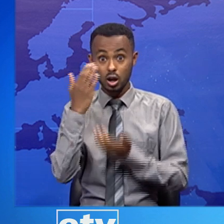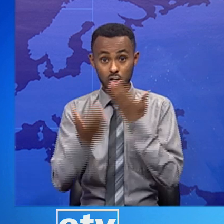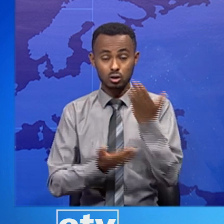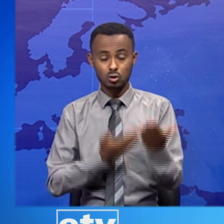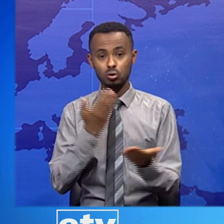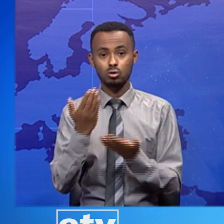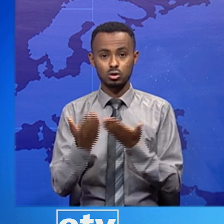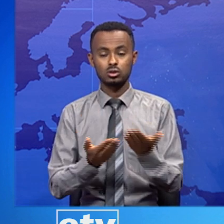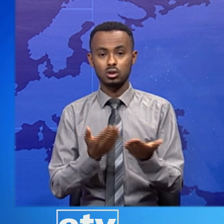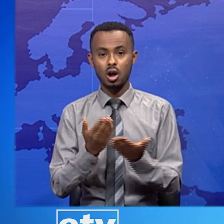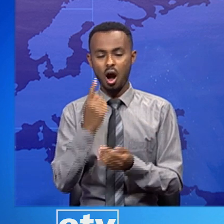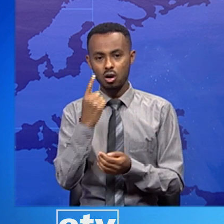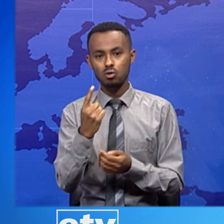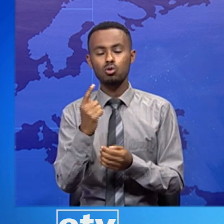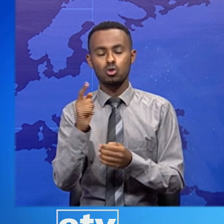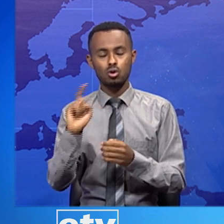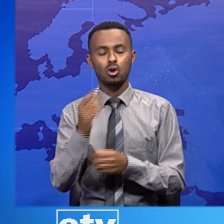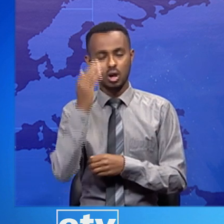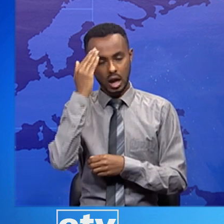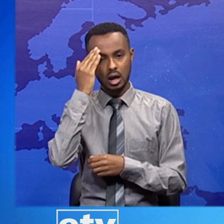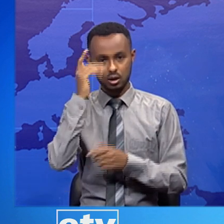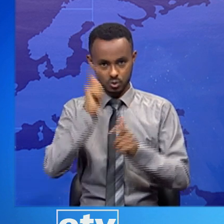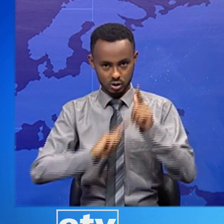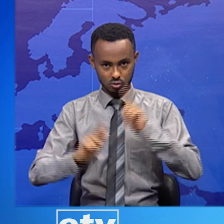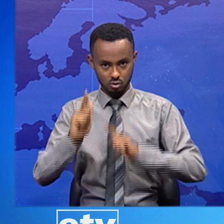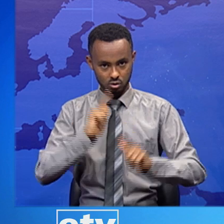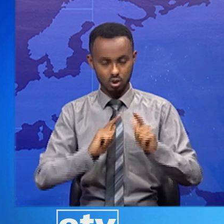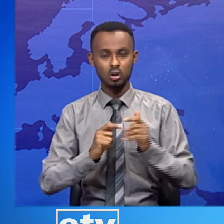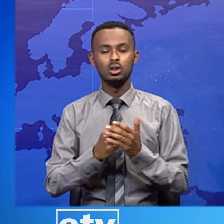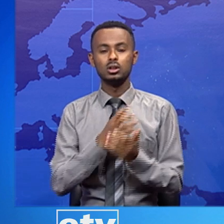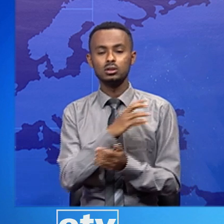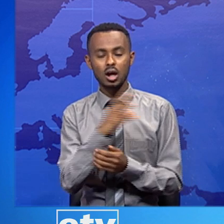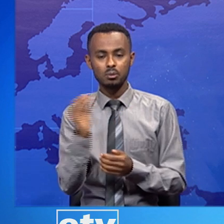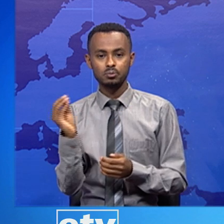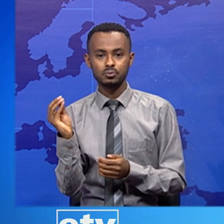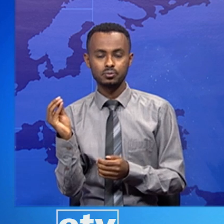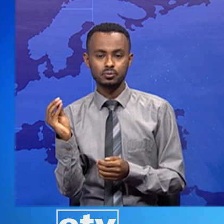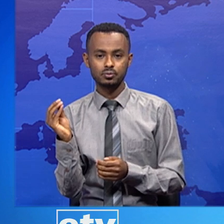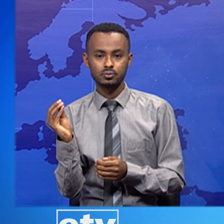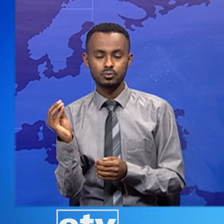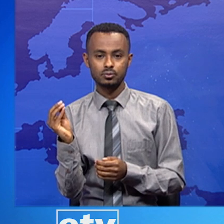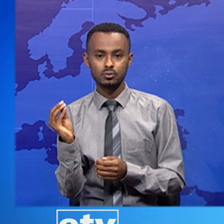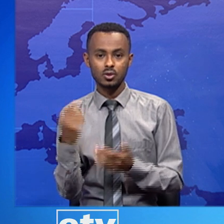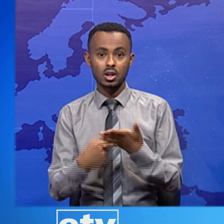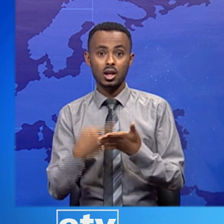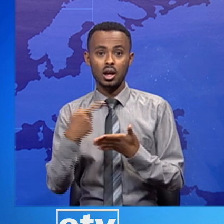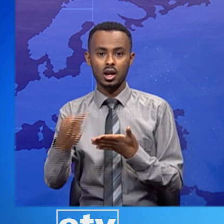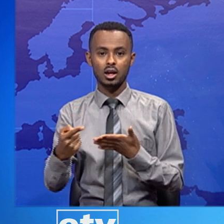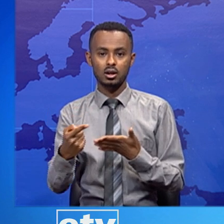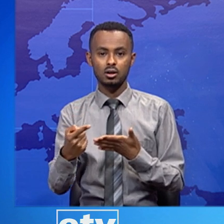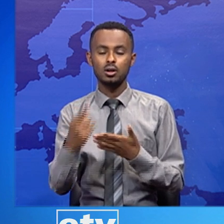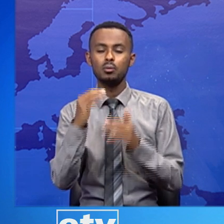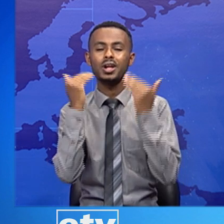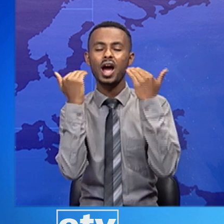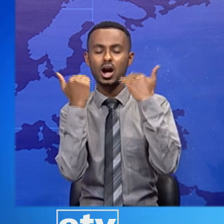አገልግሎቶች አንዱ እንደሆነ እናውቃለን እና ይህንን ምን